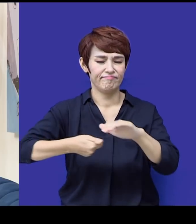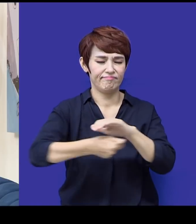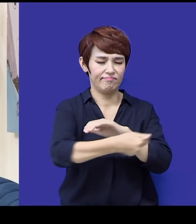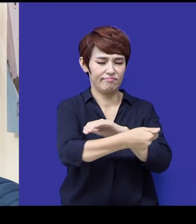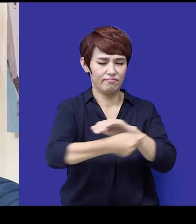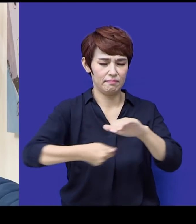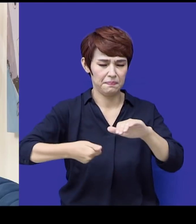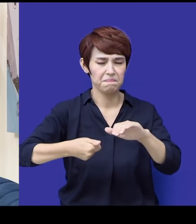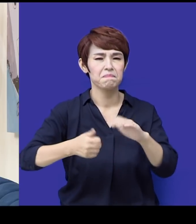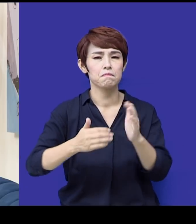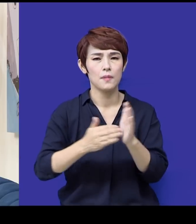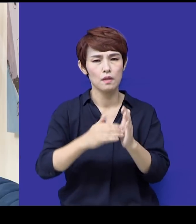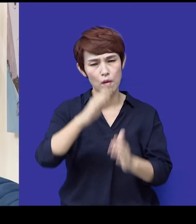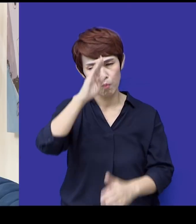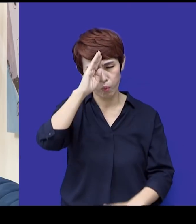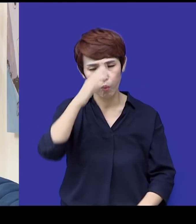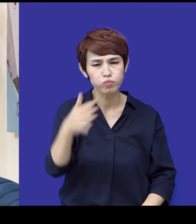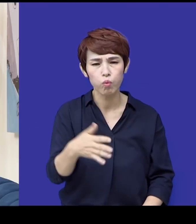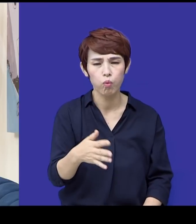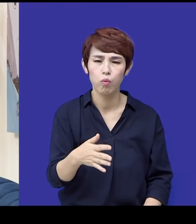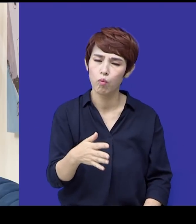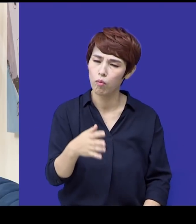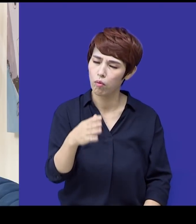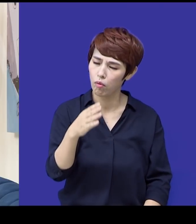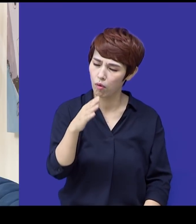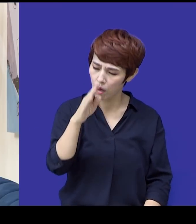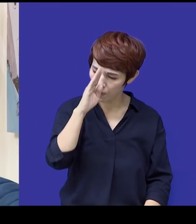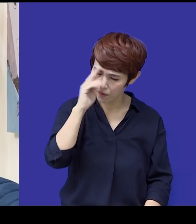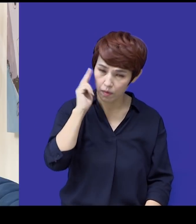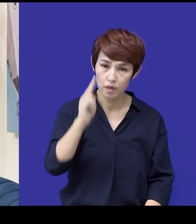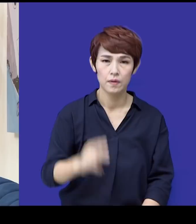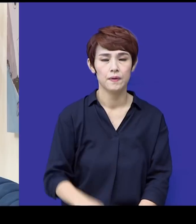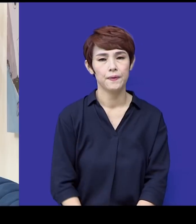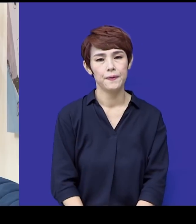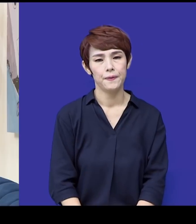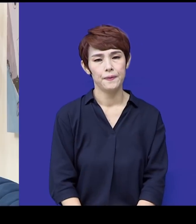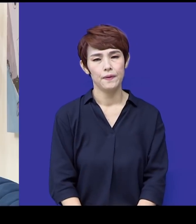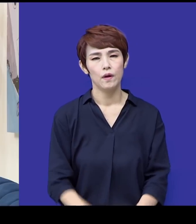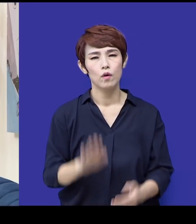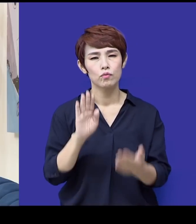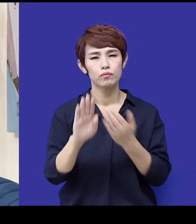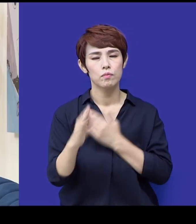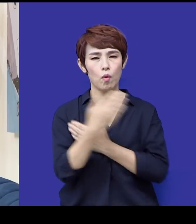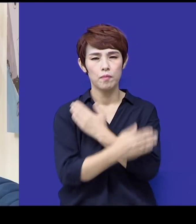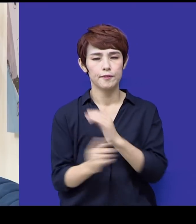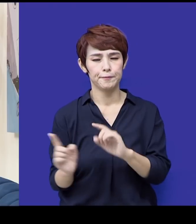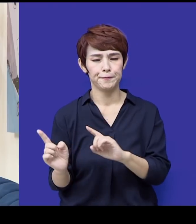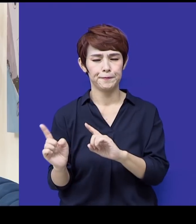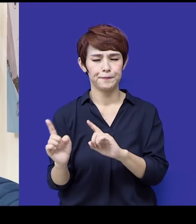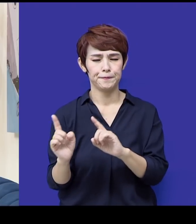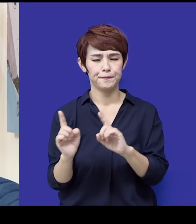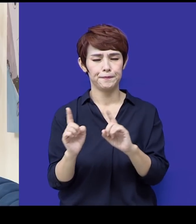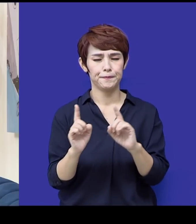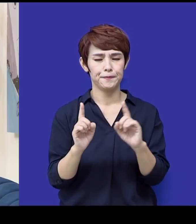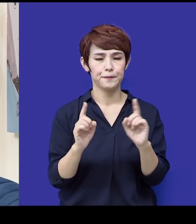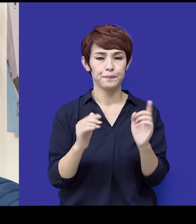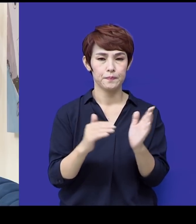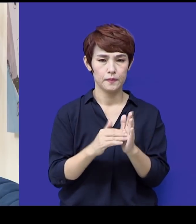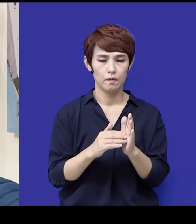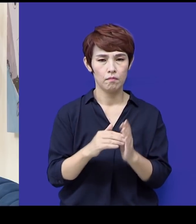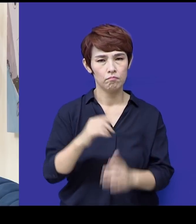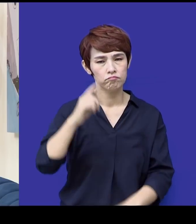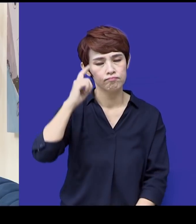병은 없더라고요. 근데 그렇게 아파가지고 그러다가 이제 좀 서서히 회복이 됐는데 그러면서 가만히